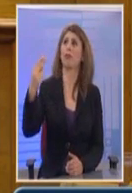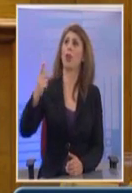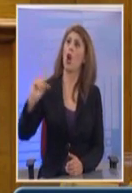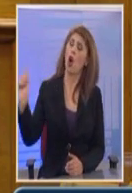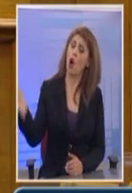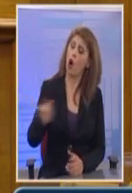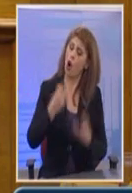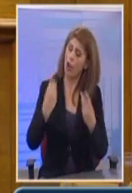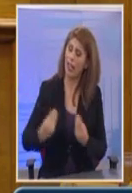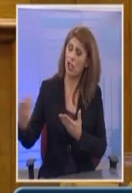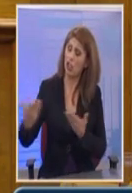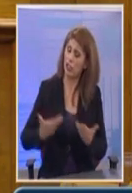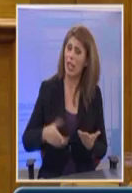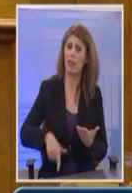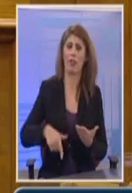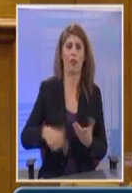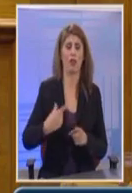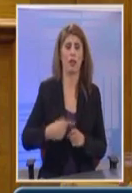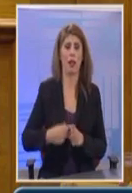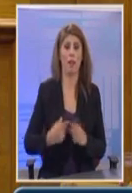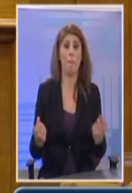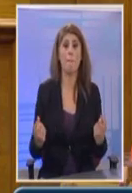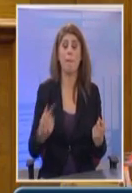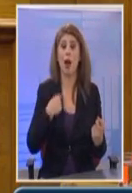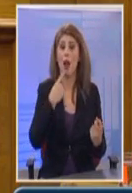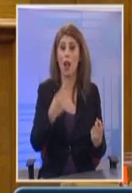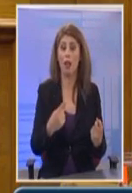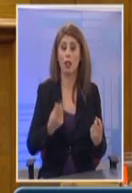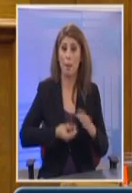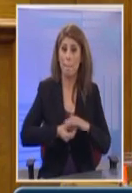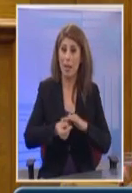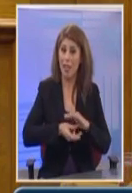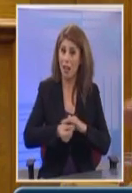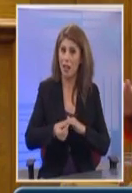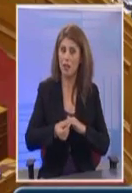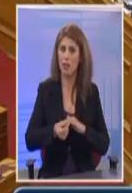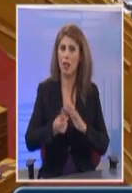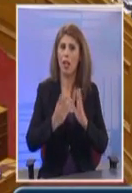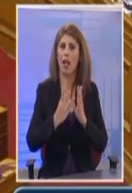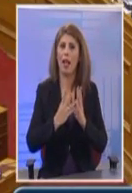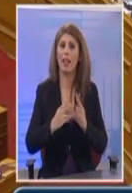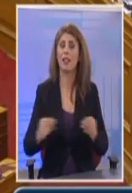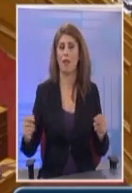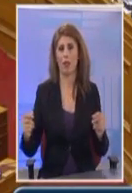τη χώρα, που δήλωναν προκλητικά ότι οι μετανάστες